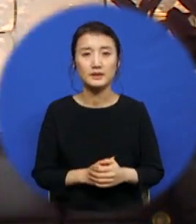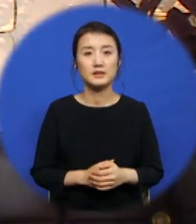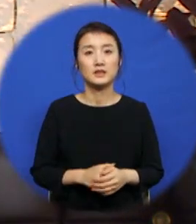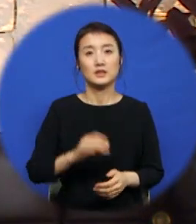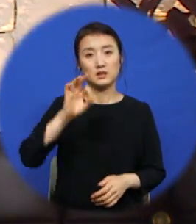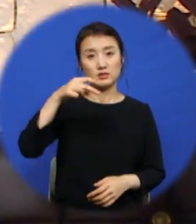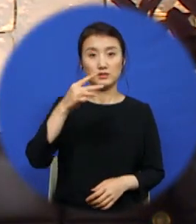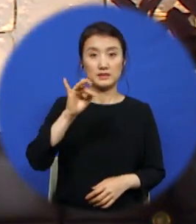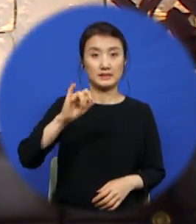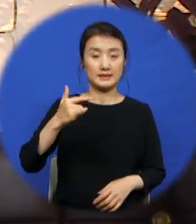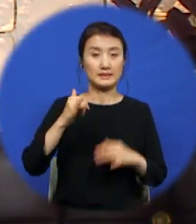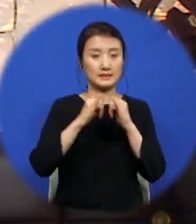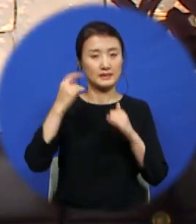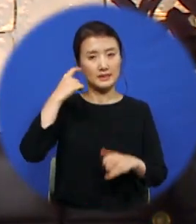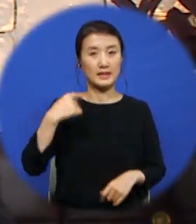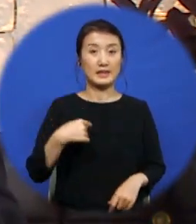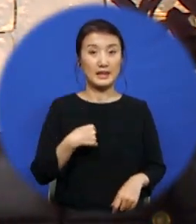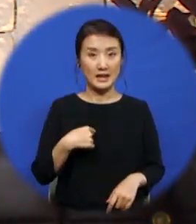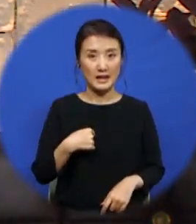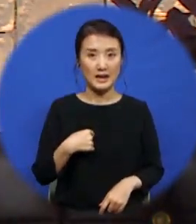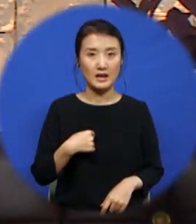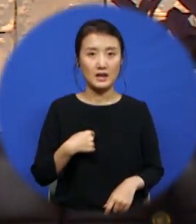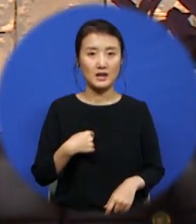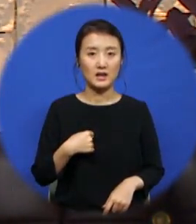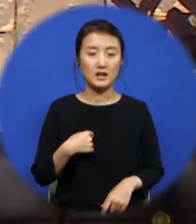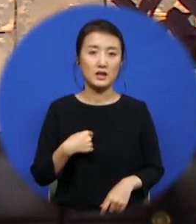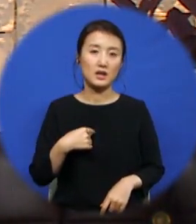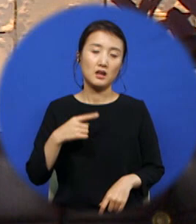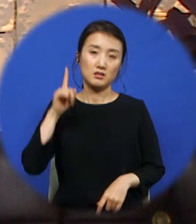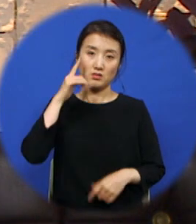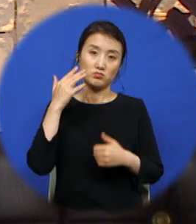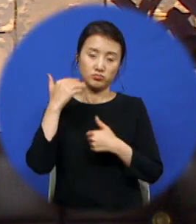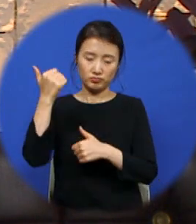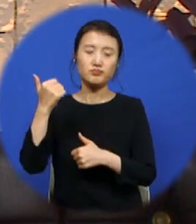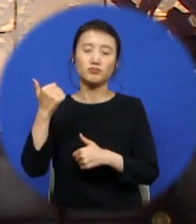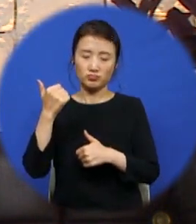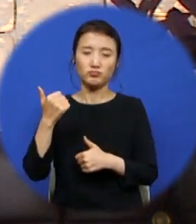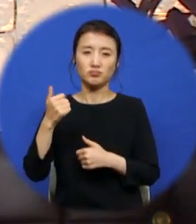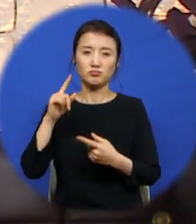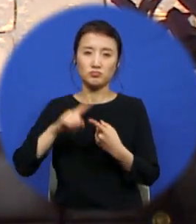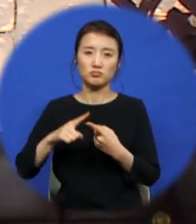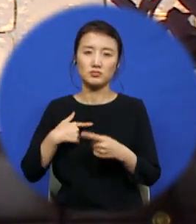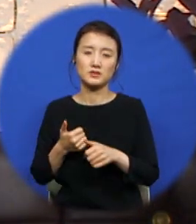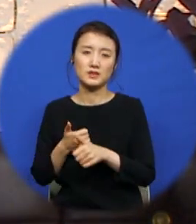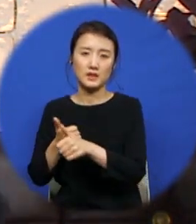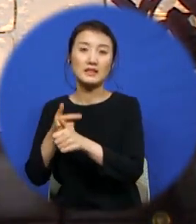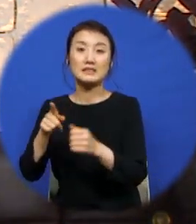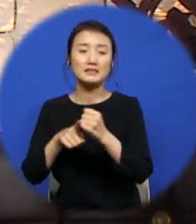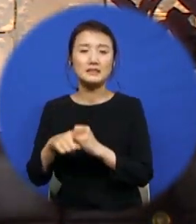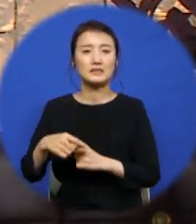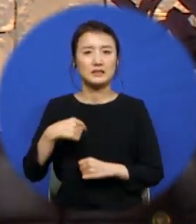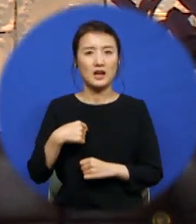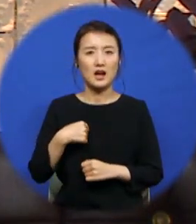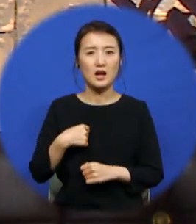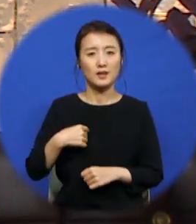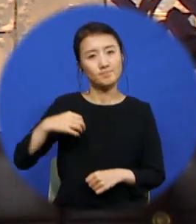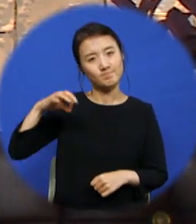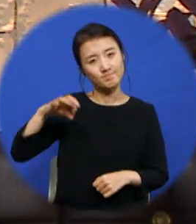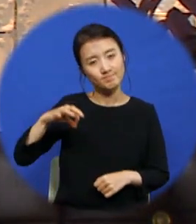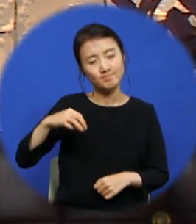거 아니라는 거죠 그냥 내일 앞 데려가면 그냥 가능 존재다 예 낮아지는 사람 많이 배울 수